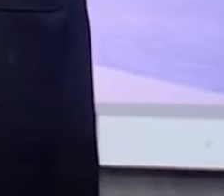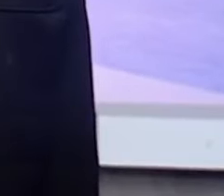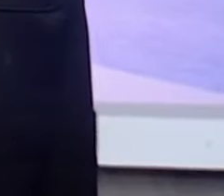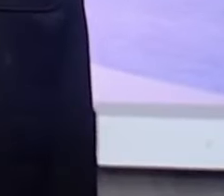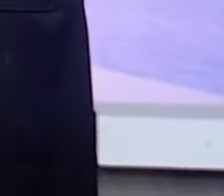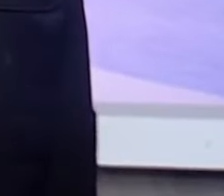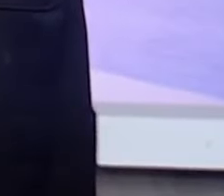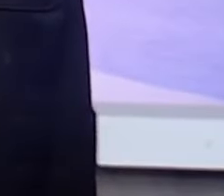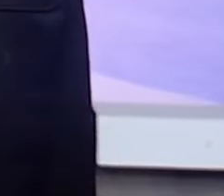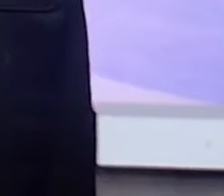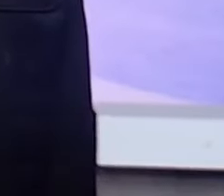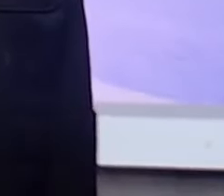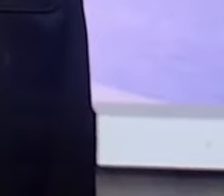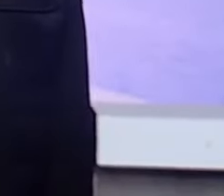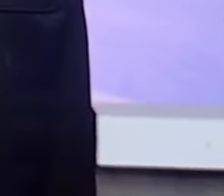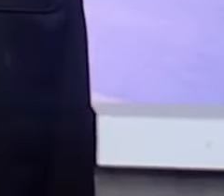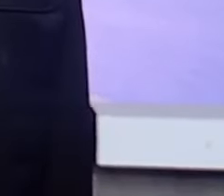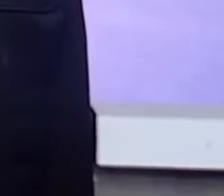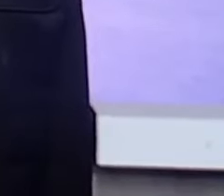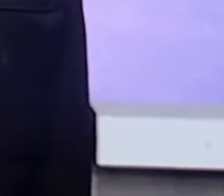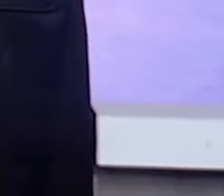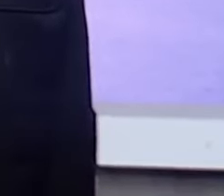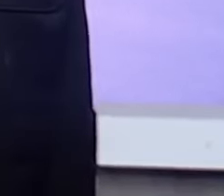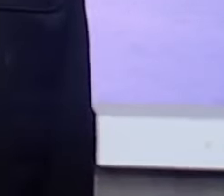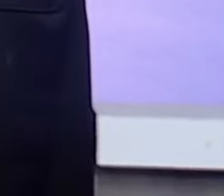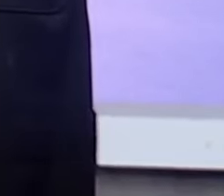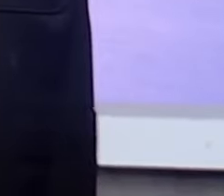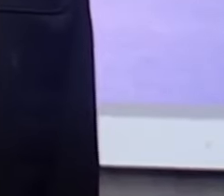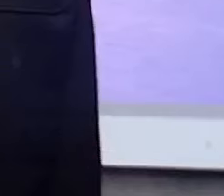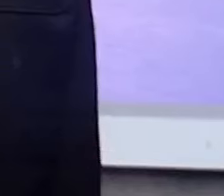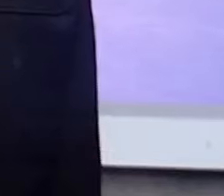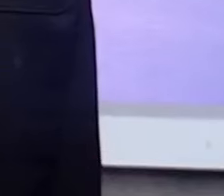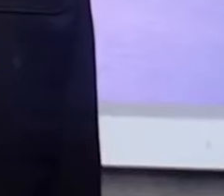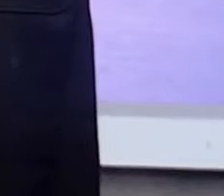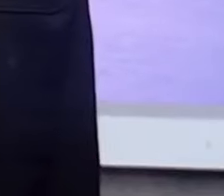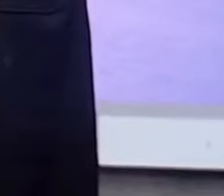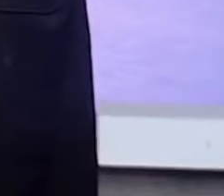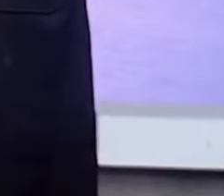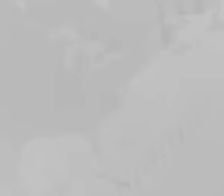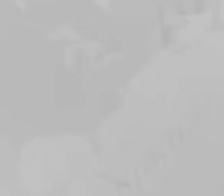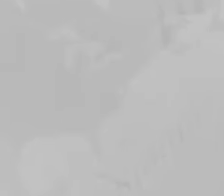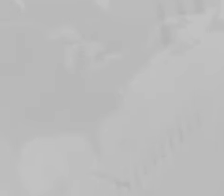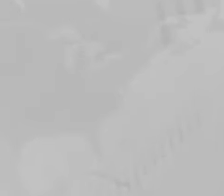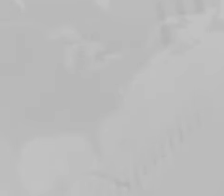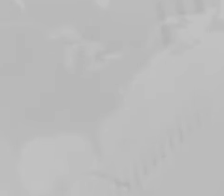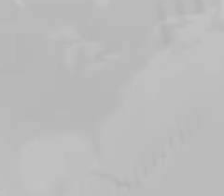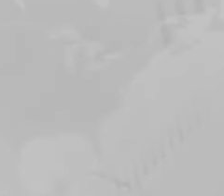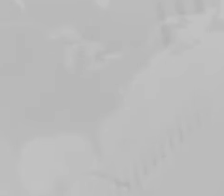samahan niyo kami sa GMA Pinoy TV at sa www.gmanews.tv.